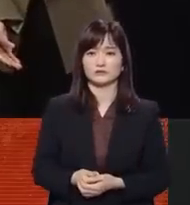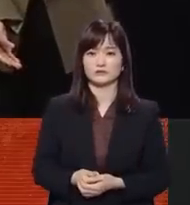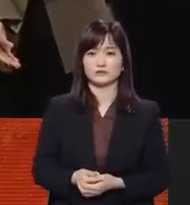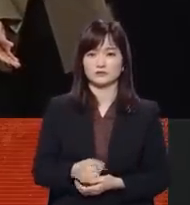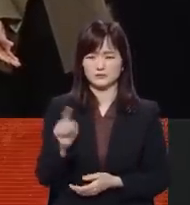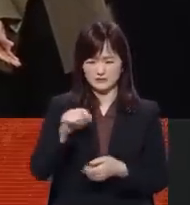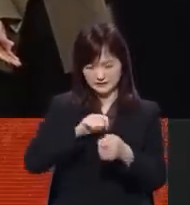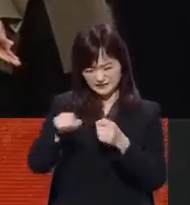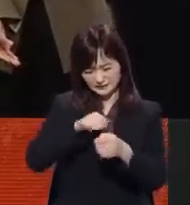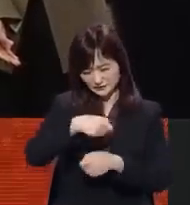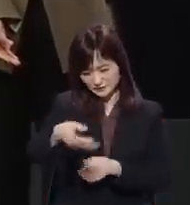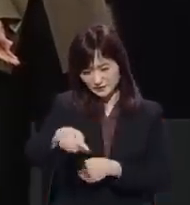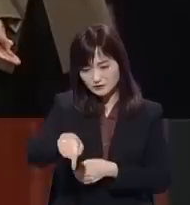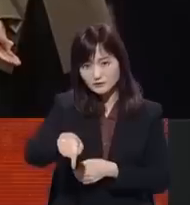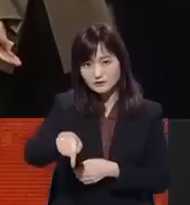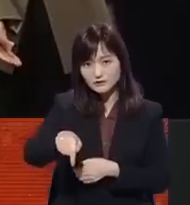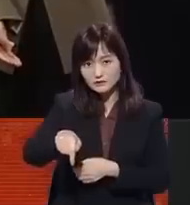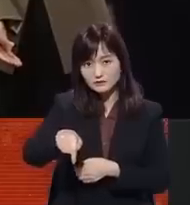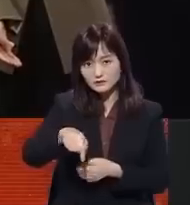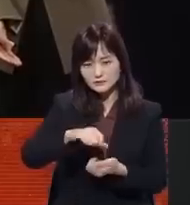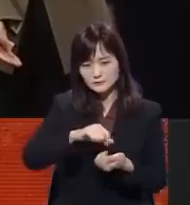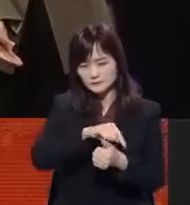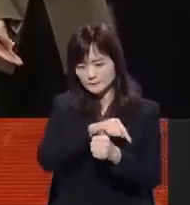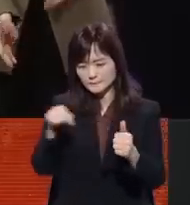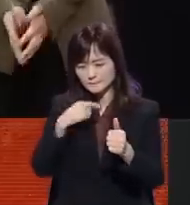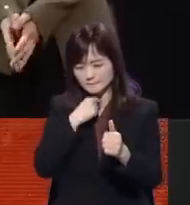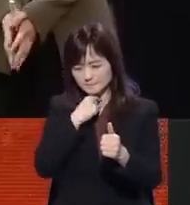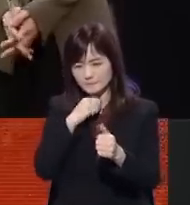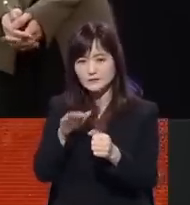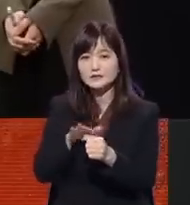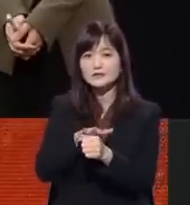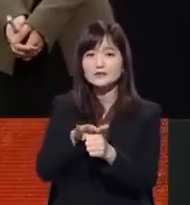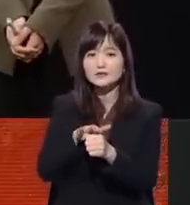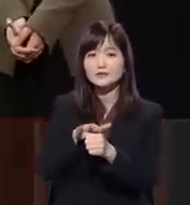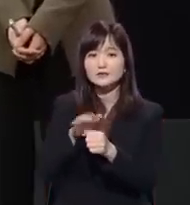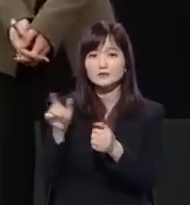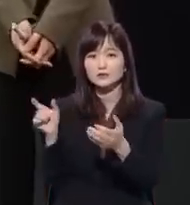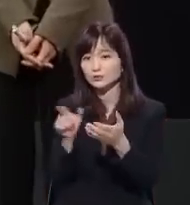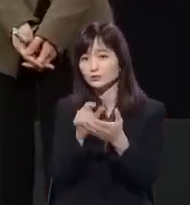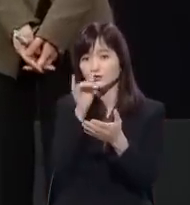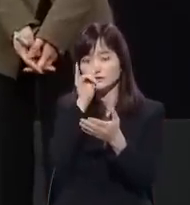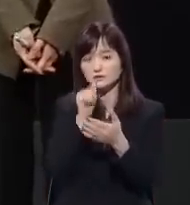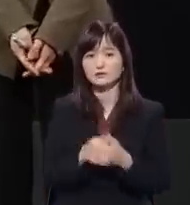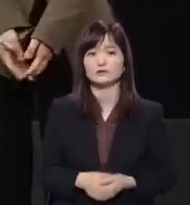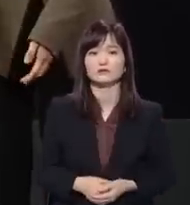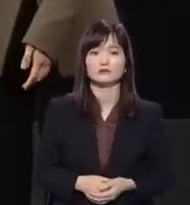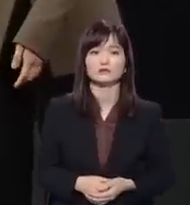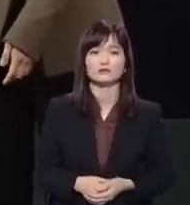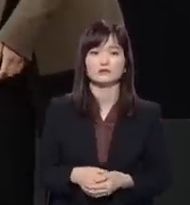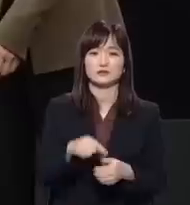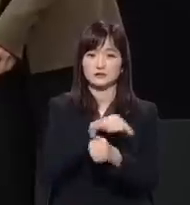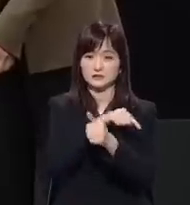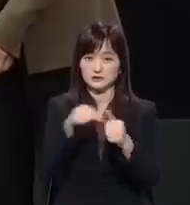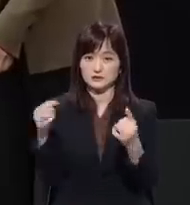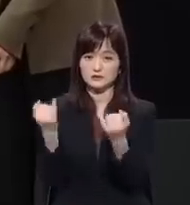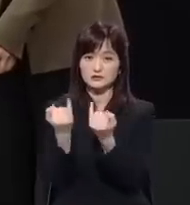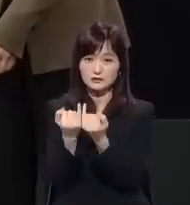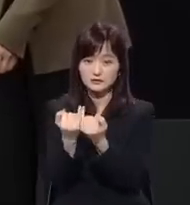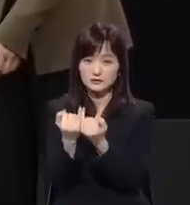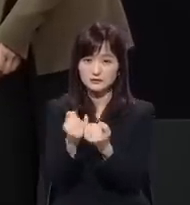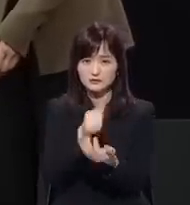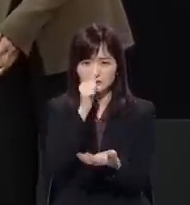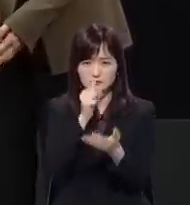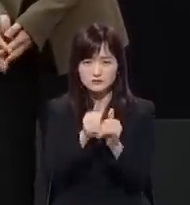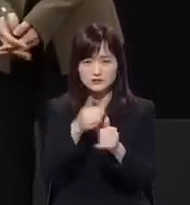아무렇게나 찢은 쪽지에는 죽이고 싶도록 사랑했다 이런 내용이 적혀 있습니다 오늘 사건연구소는 살해된